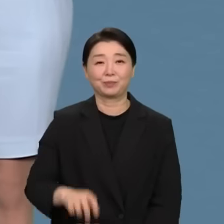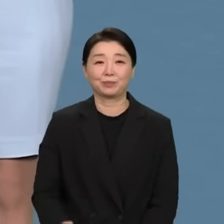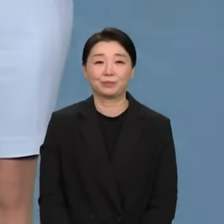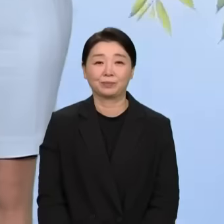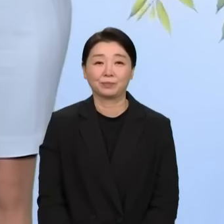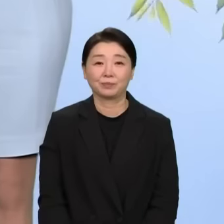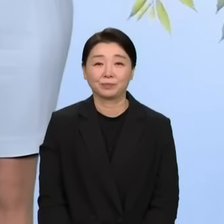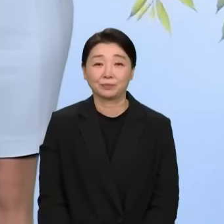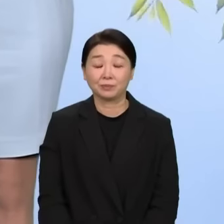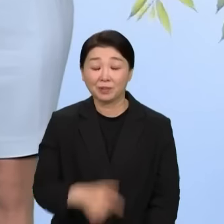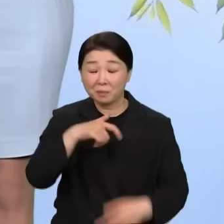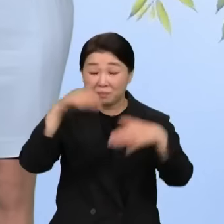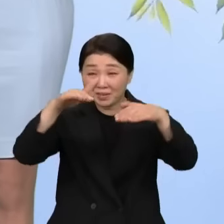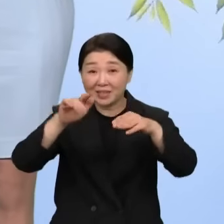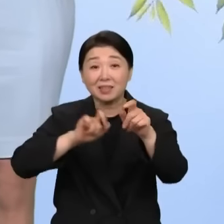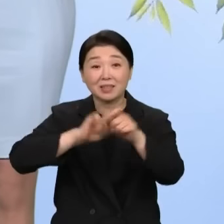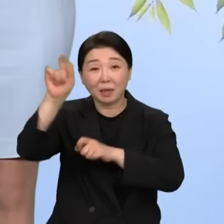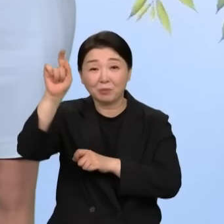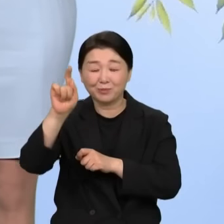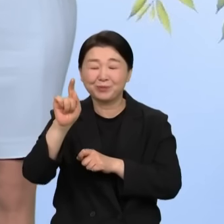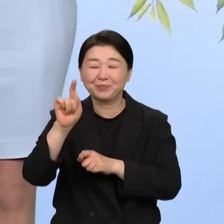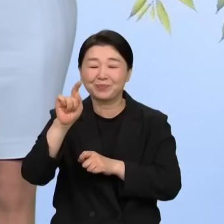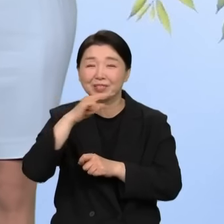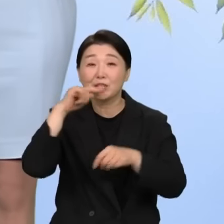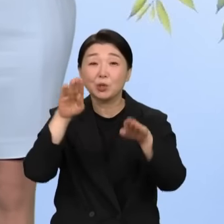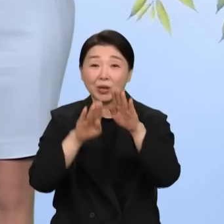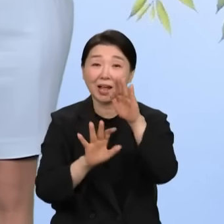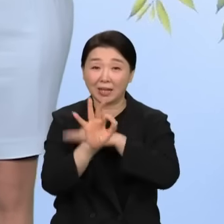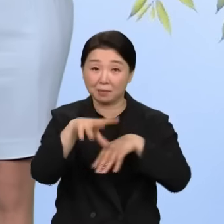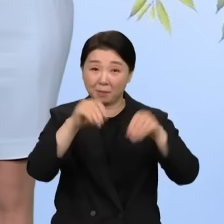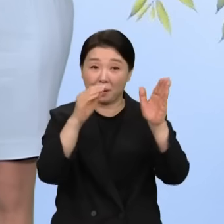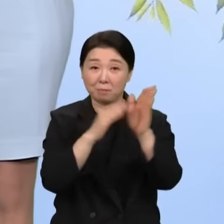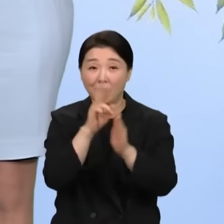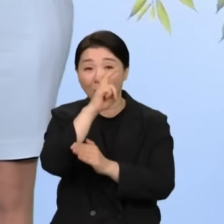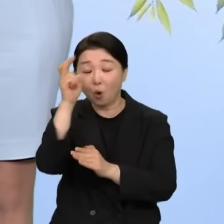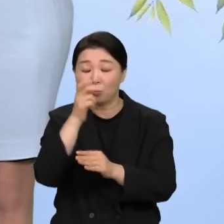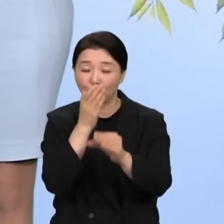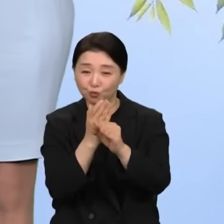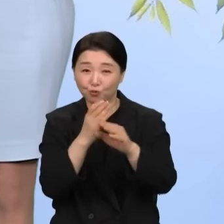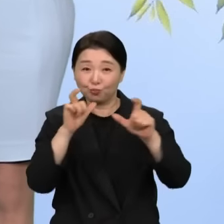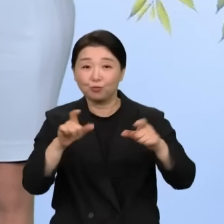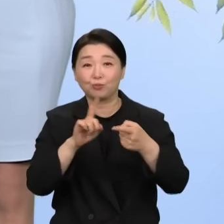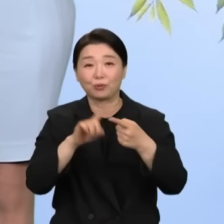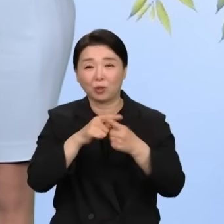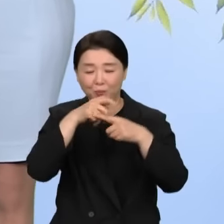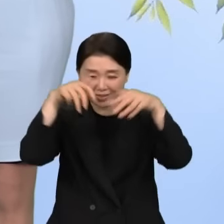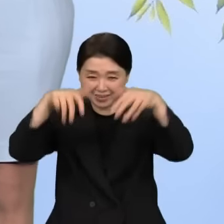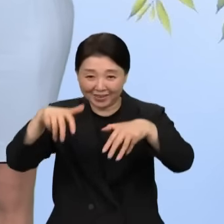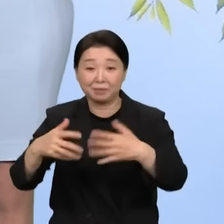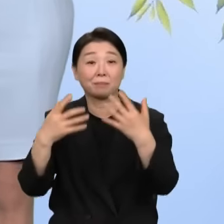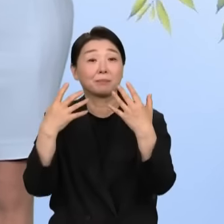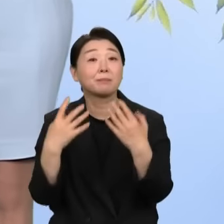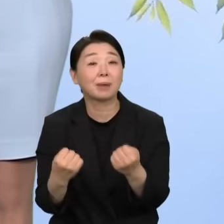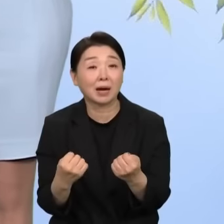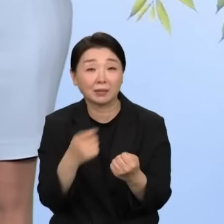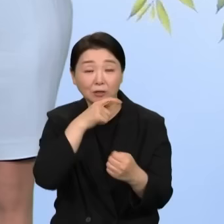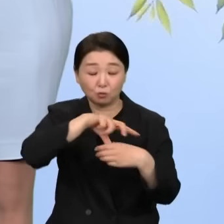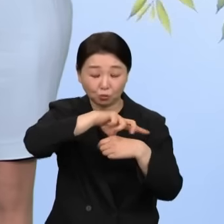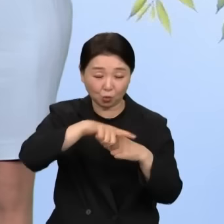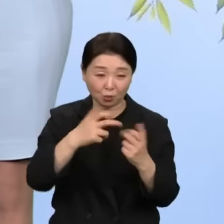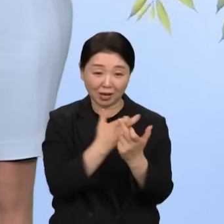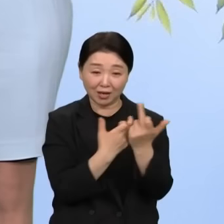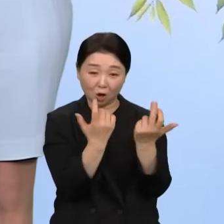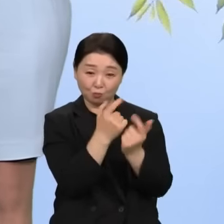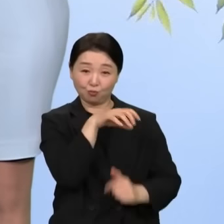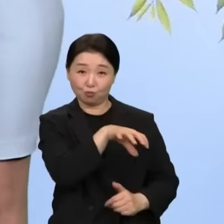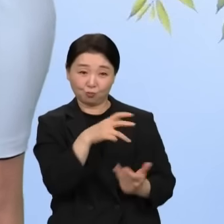보이겠습니다. 비는 대부분 모레 오전에 그치겠지만 오후부터는 중부를 중심으로 비가 내리는 곳이 많겠고요. 수도권과 강원